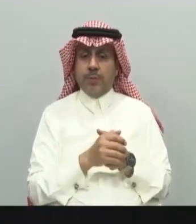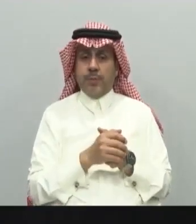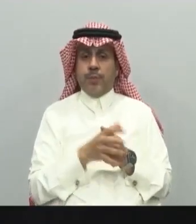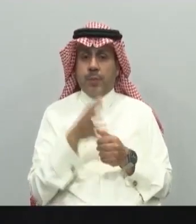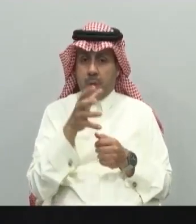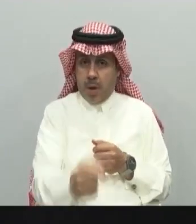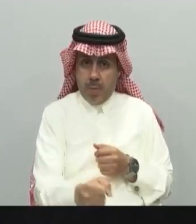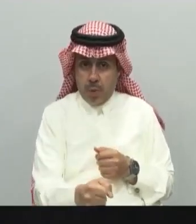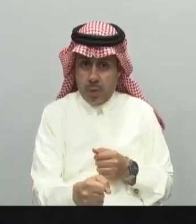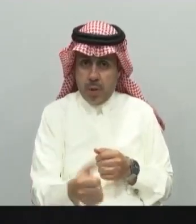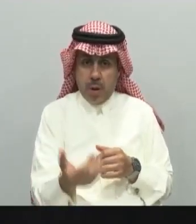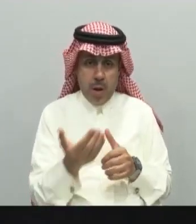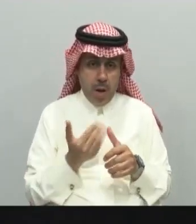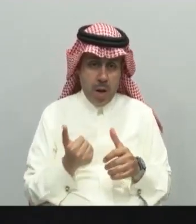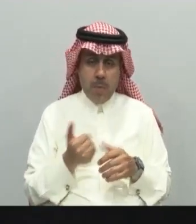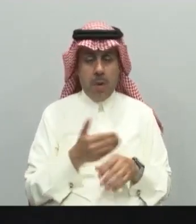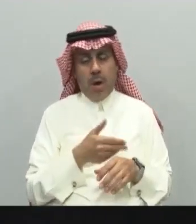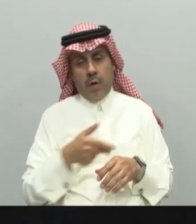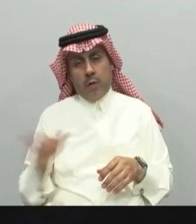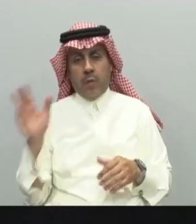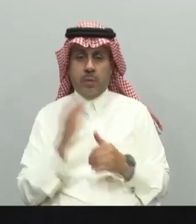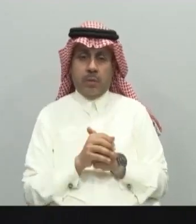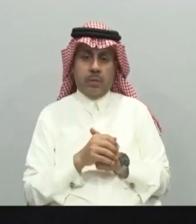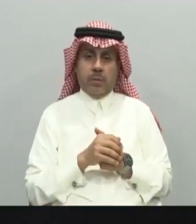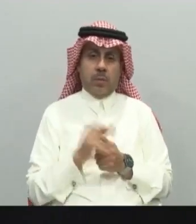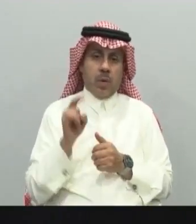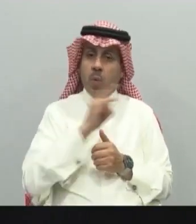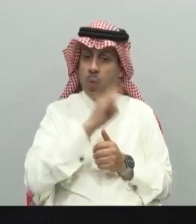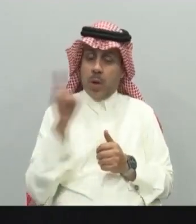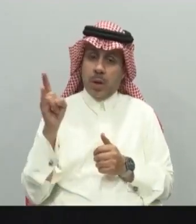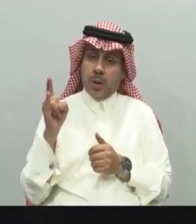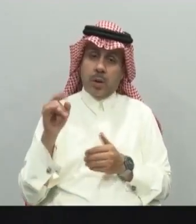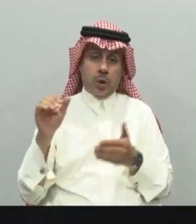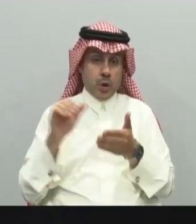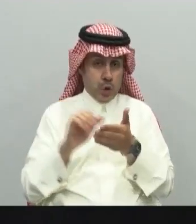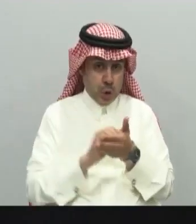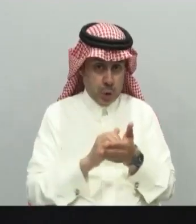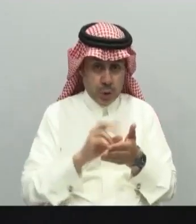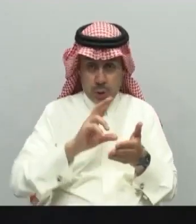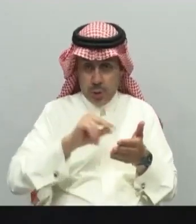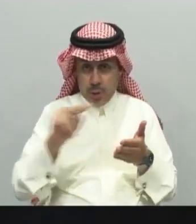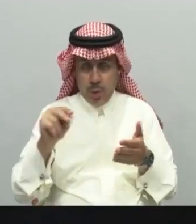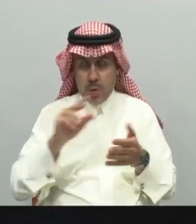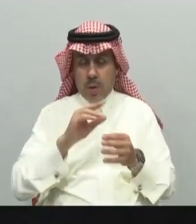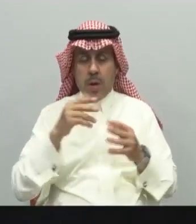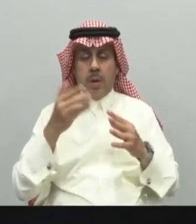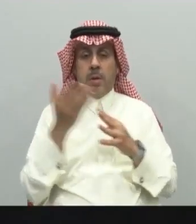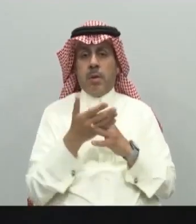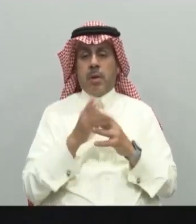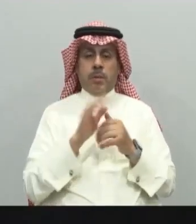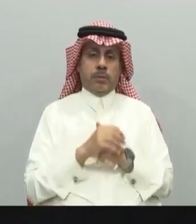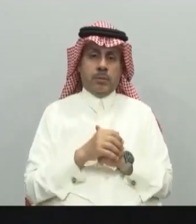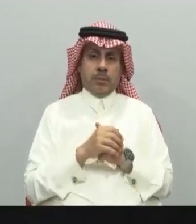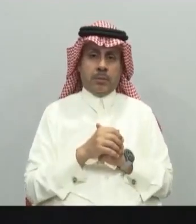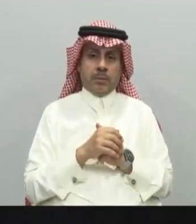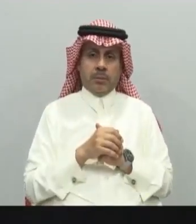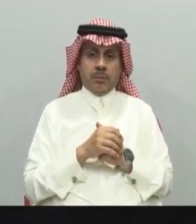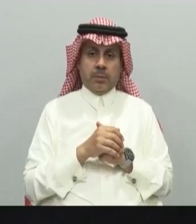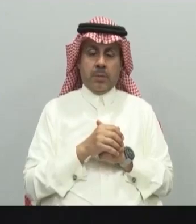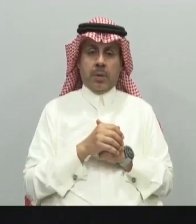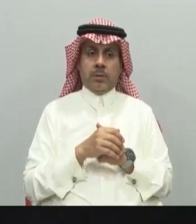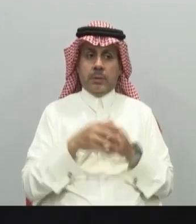التقابض قبل التفرق ولا يشترط التساوي بينهما فلو اختل شرط